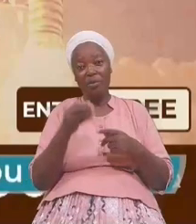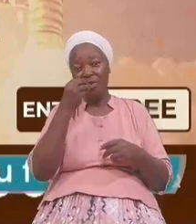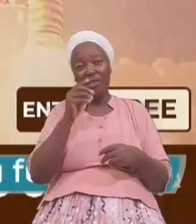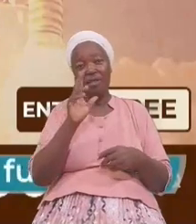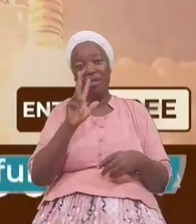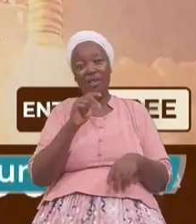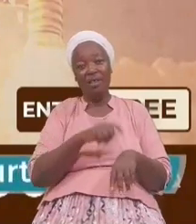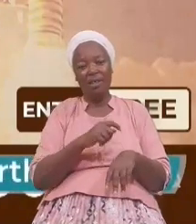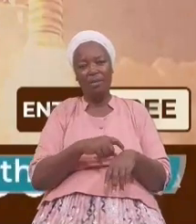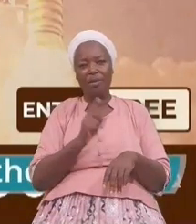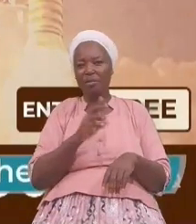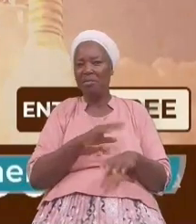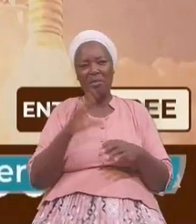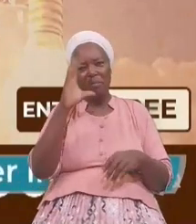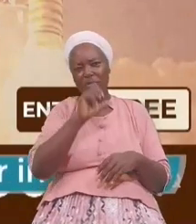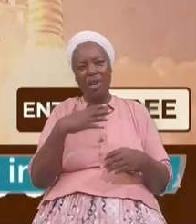Si vous avez